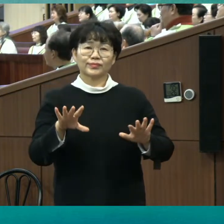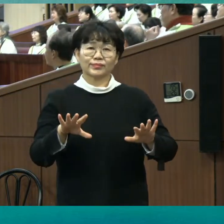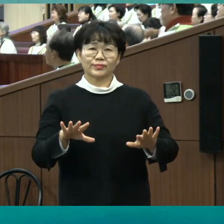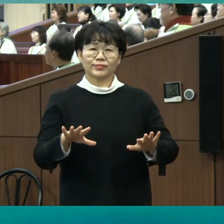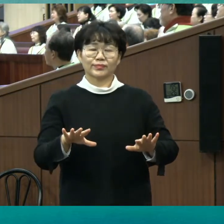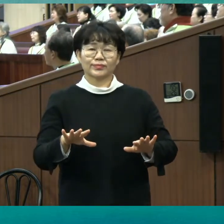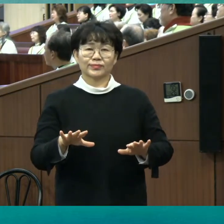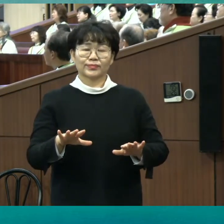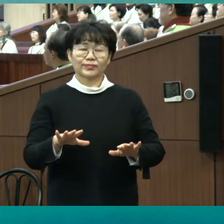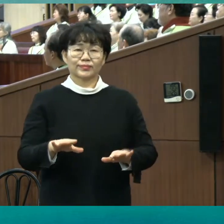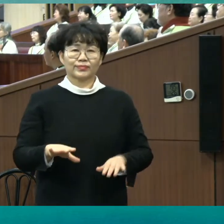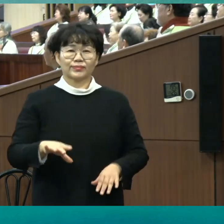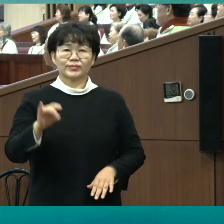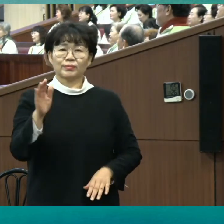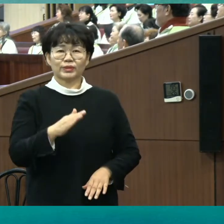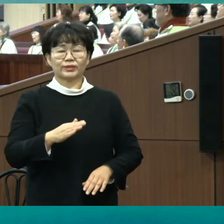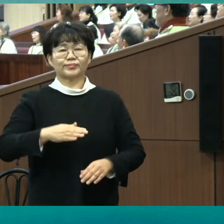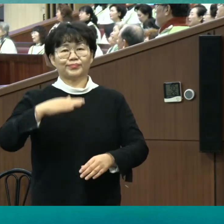하나님의 사랑을 사모하는 자,